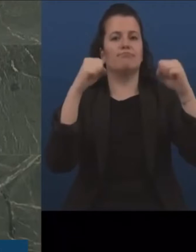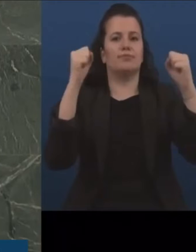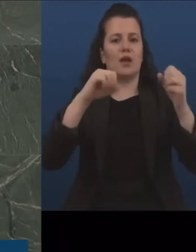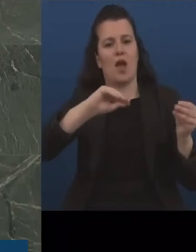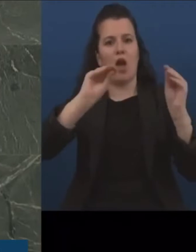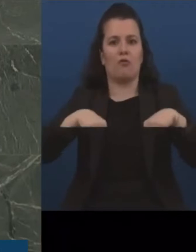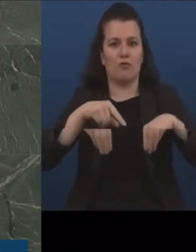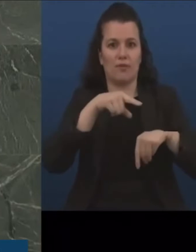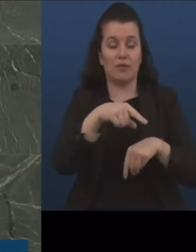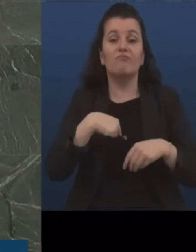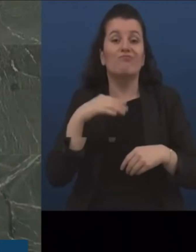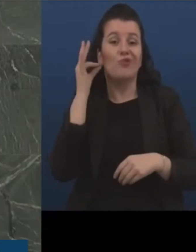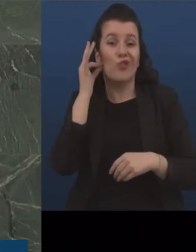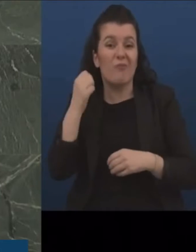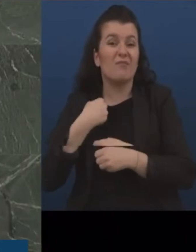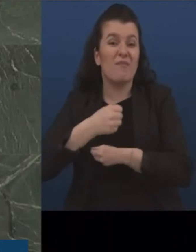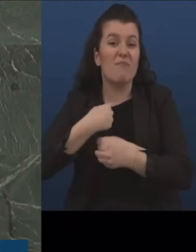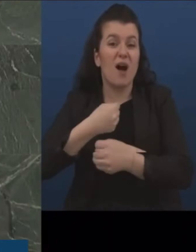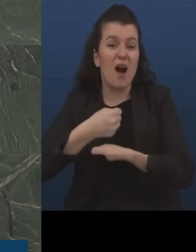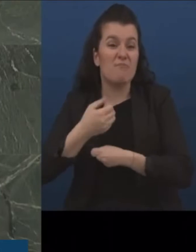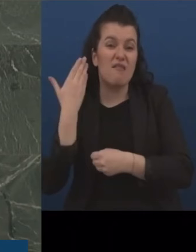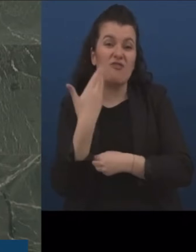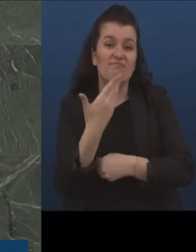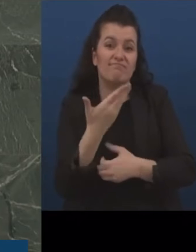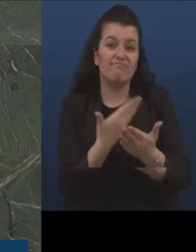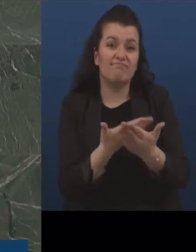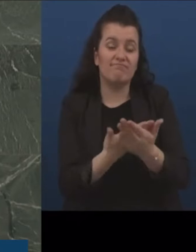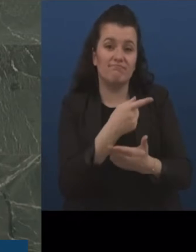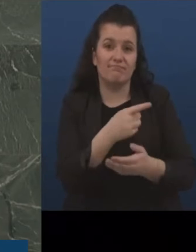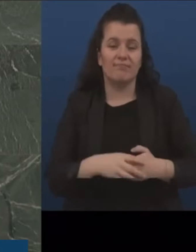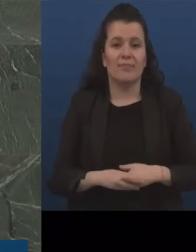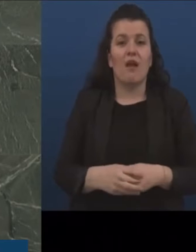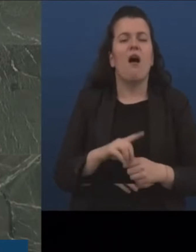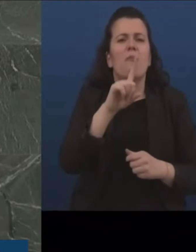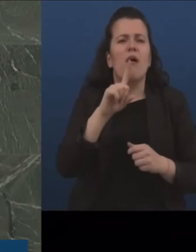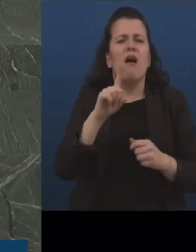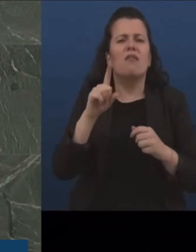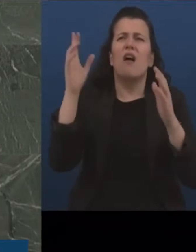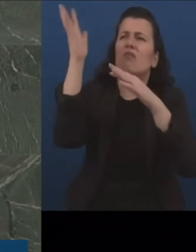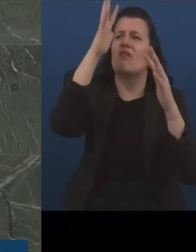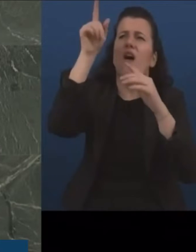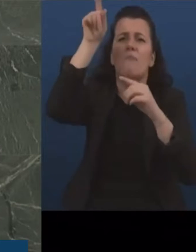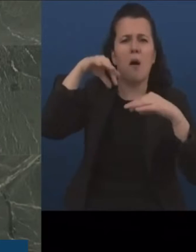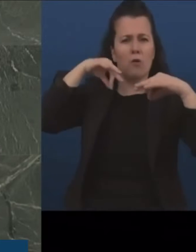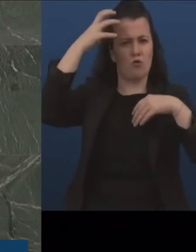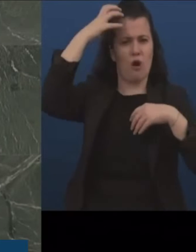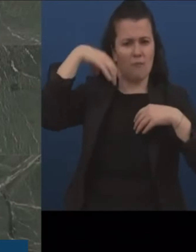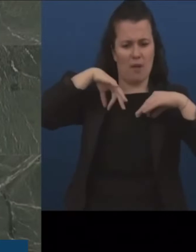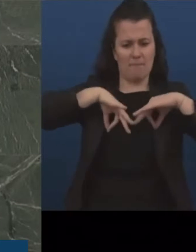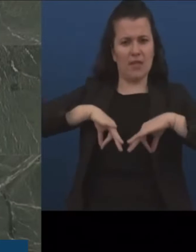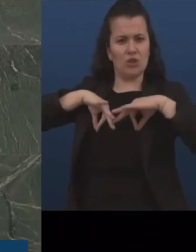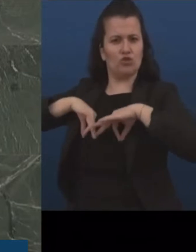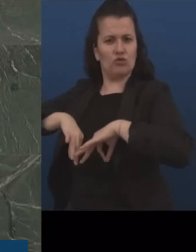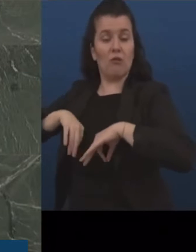Habari kwa ufupi. Katibu mkuwa umoja ya mataifa Antonio Guterresi leo wakifungua mkutano wakamisheni ya hali ya wanawake duniani yani